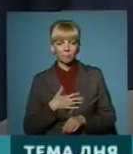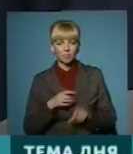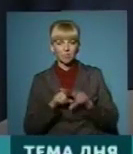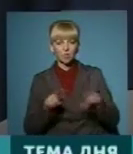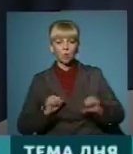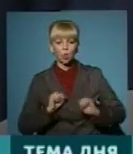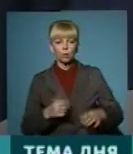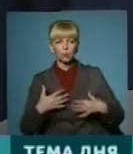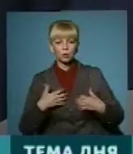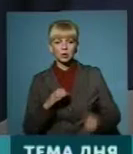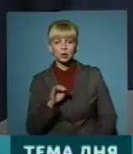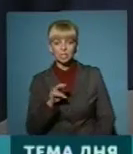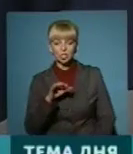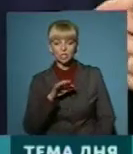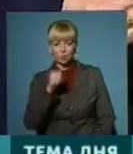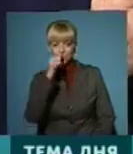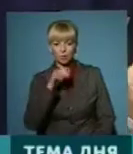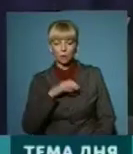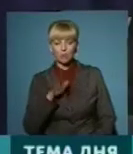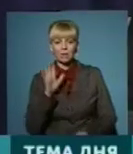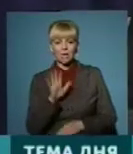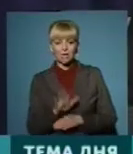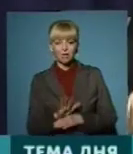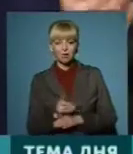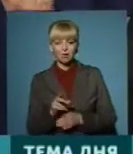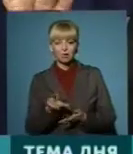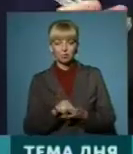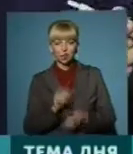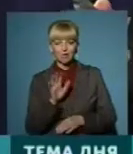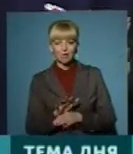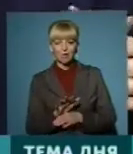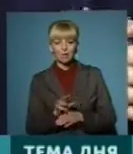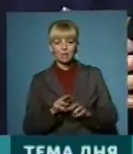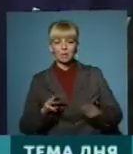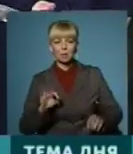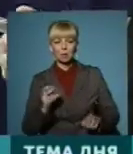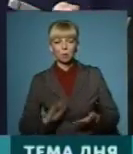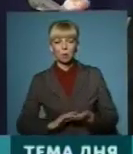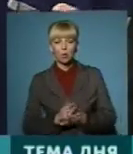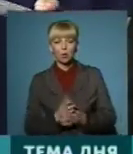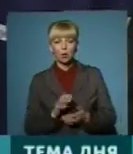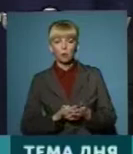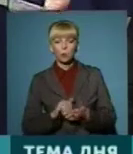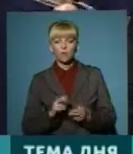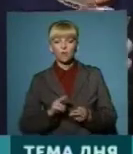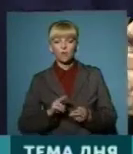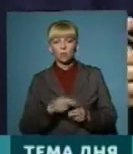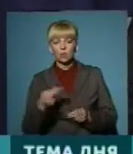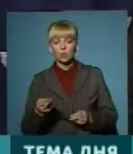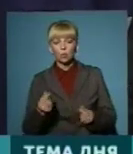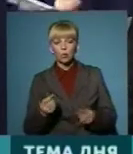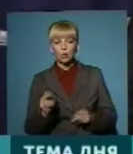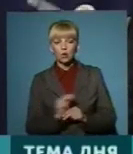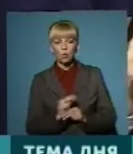департамент охраны здоровья, уже в течение месяца был наказ, который дублирует наказ Министерства соцполитики по поводу відшкодування коштів по